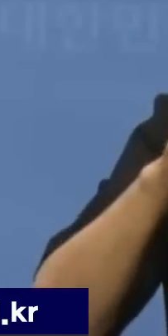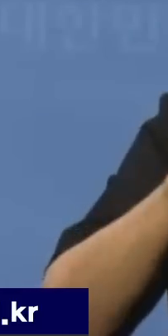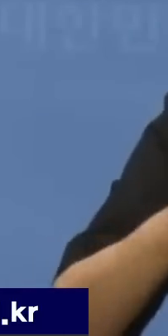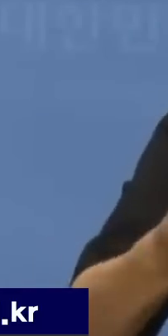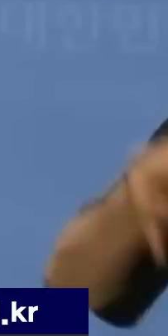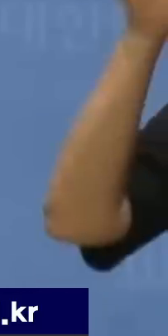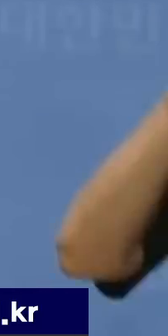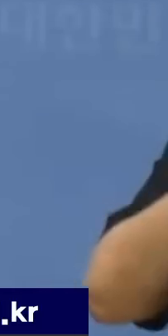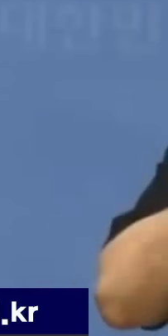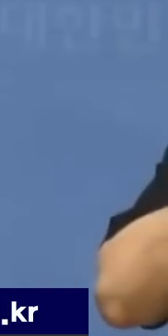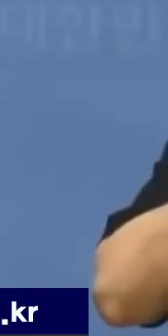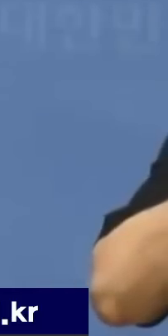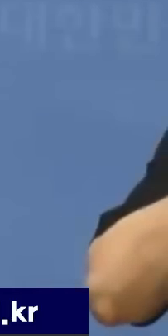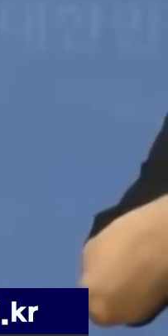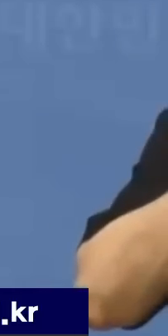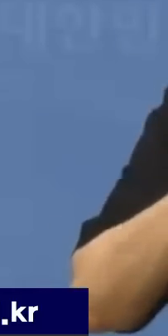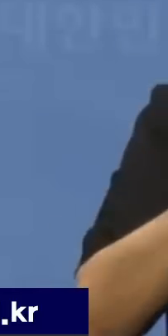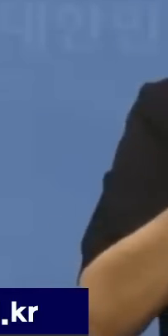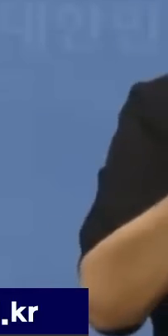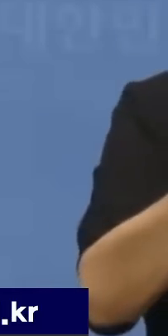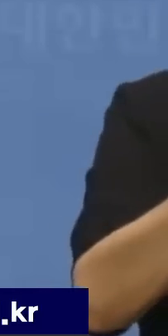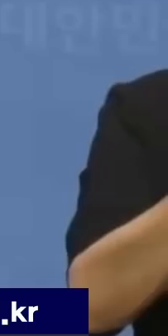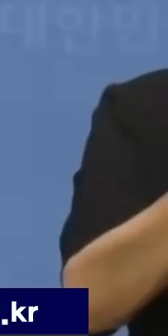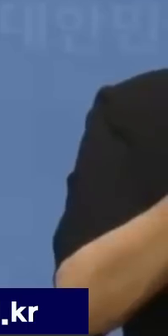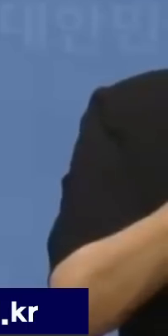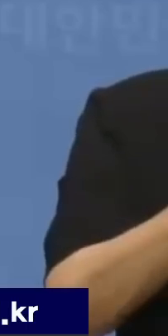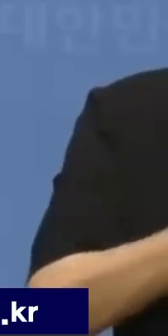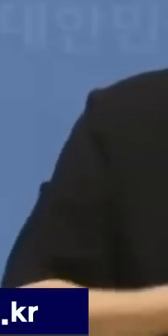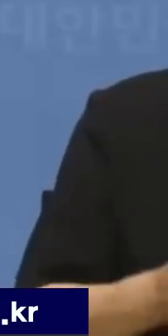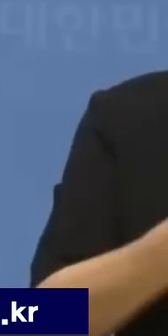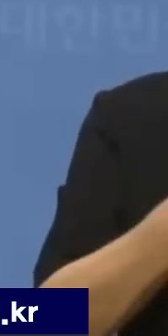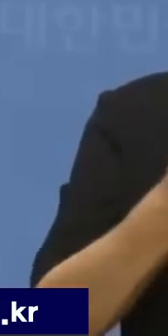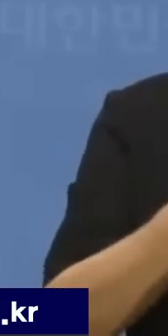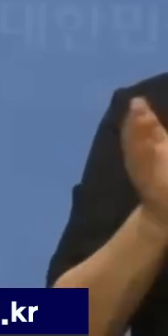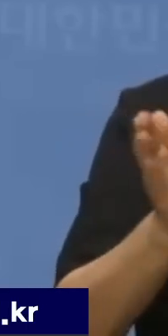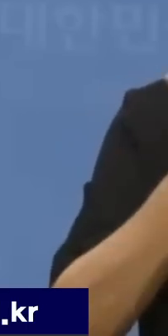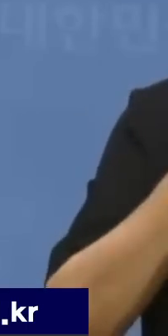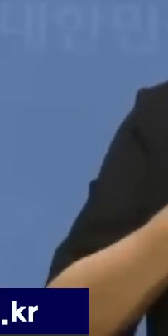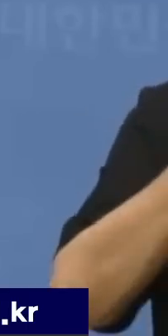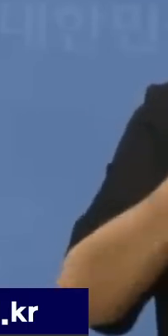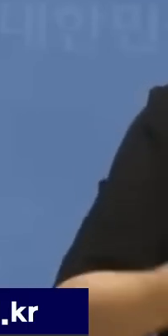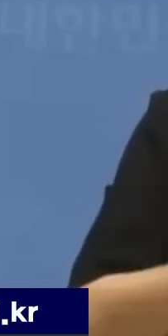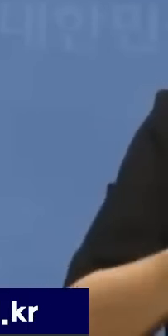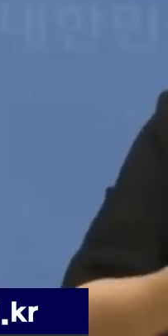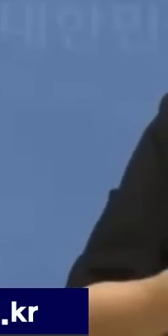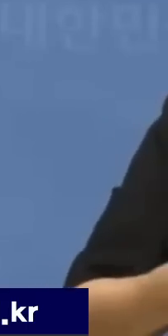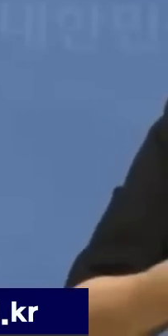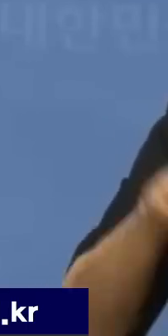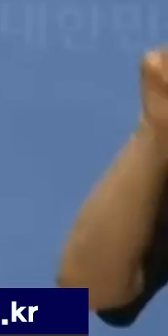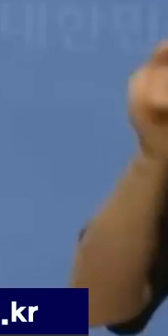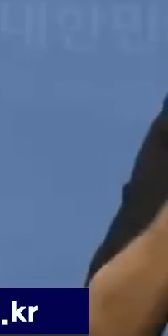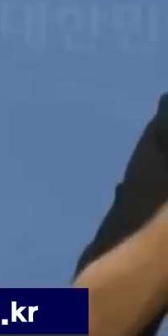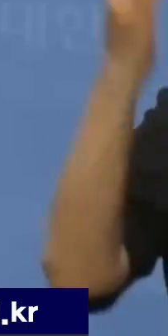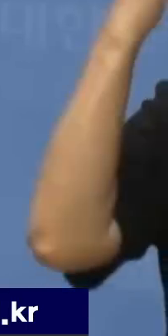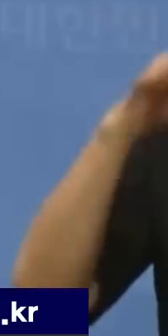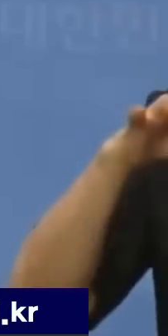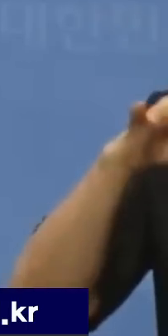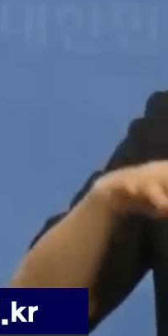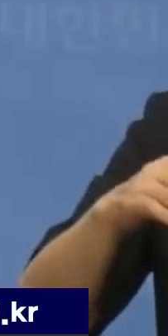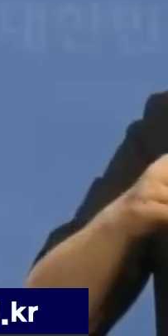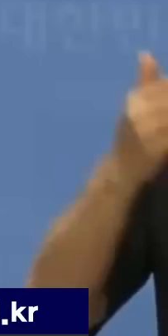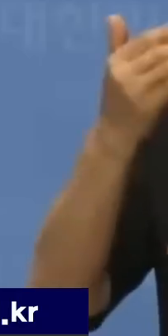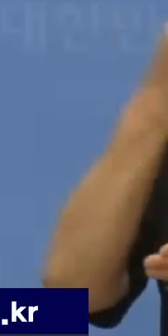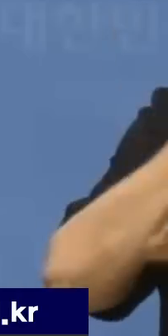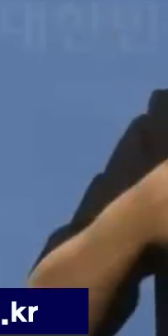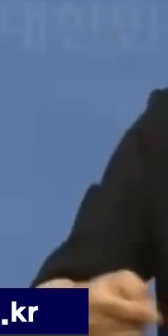가격이 급등했지만 소매가격에 반영하지 못해 1년에 약 33조에 한전 적자가